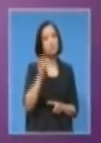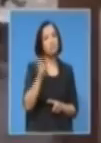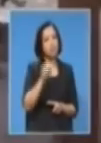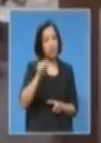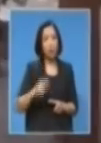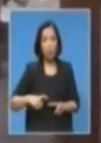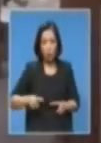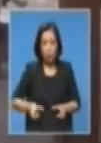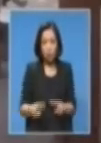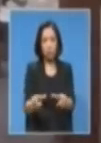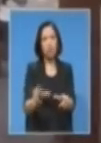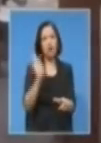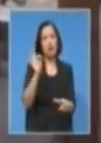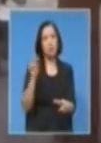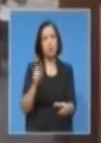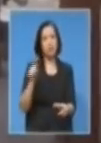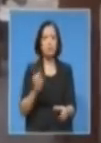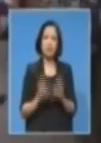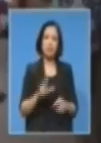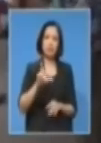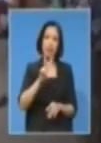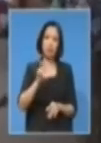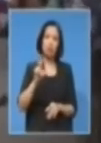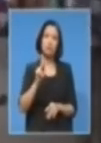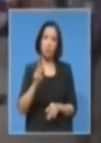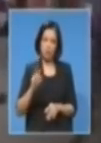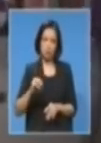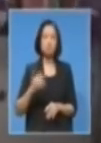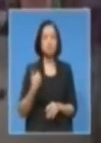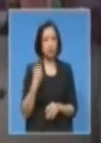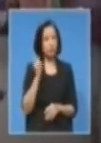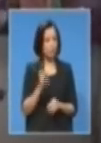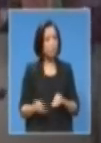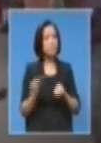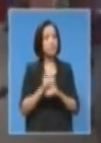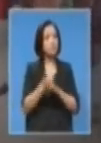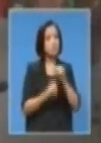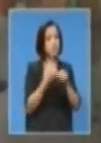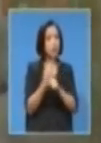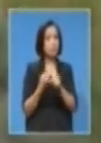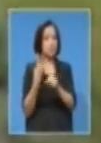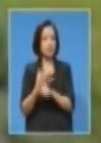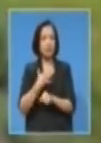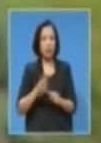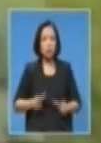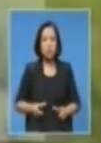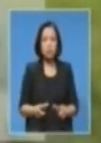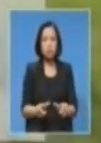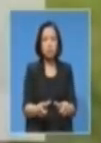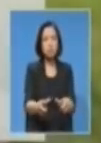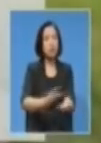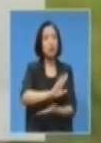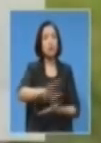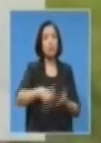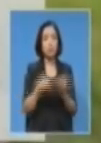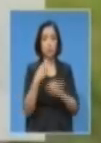นทางคู่เพียง 9% คือ300กว่ากิโลเมตรนะครับเราก็จะดำเนินการในประมาณ 3-4 ปีนี้ให้เป็นทางคู่ทั้งหมดรวมระยะทาง